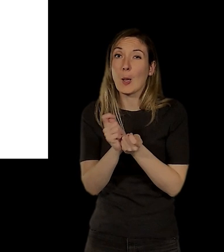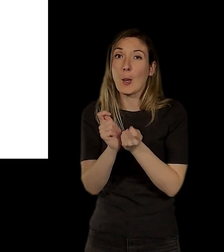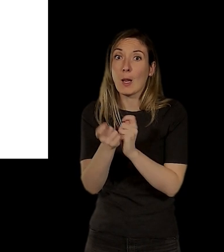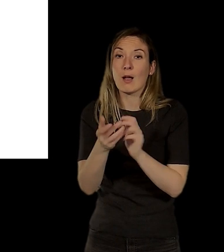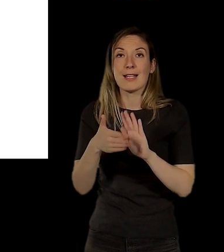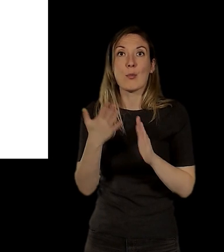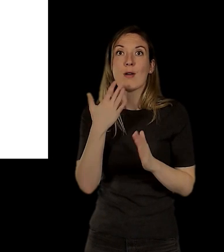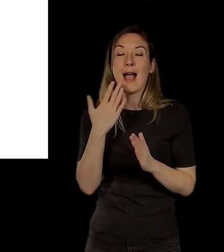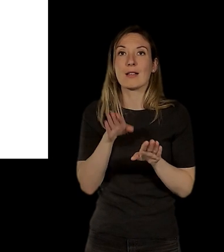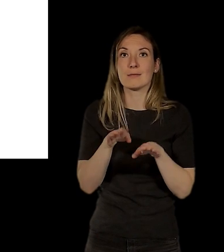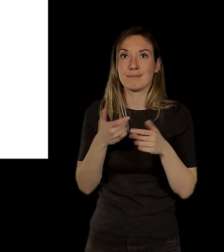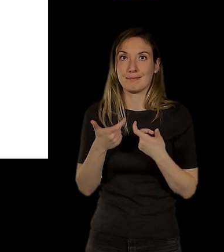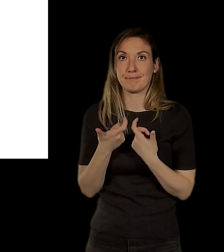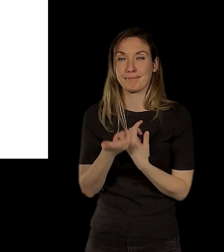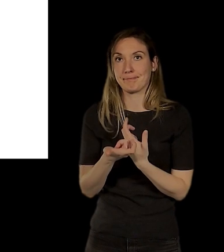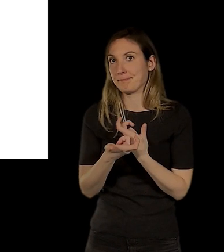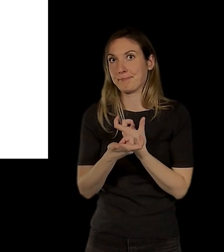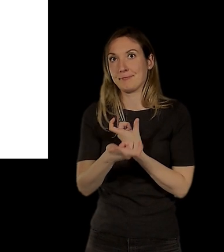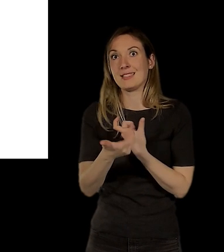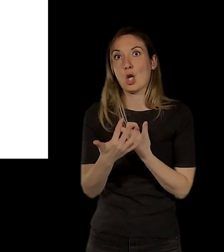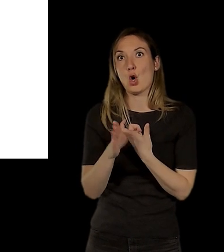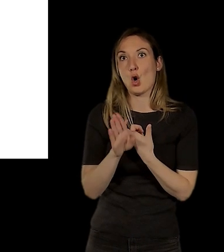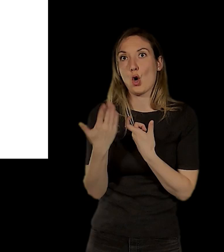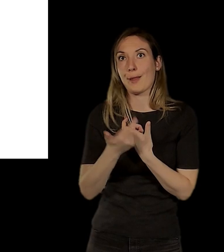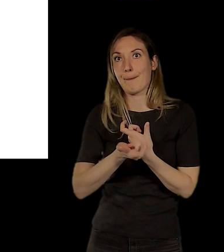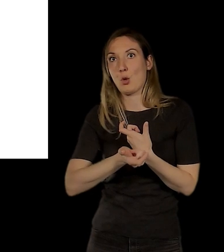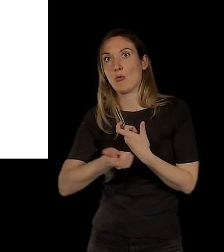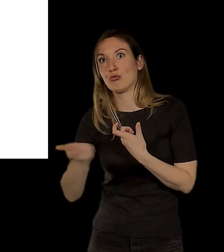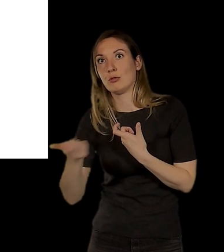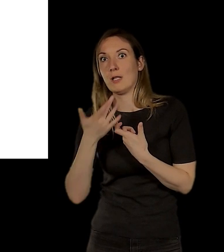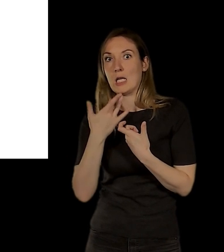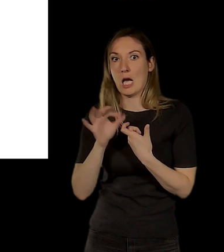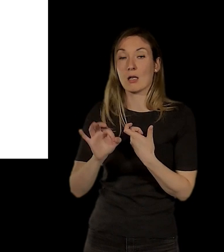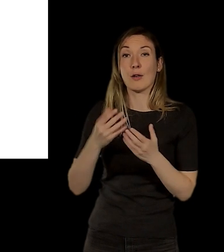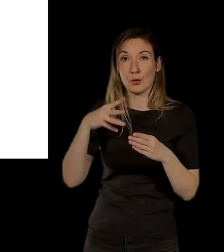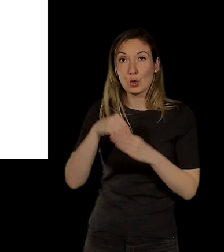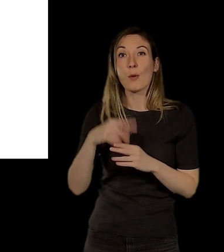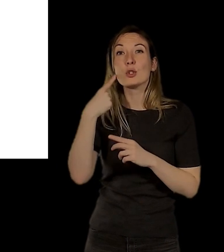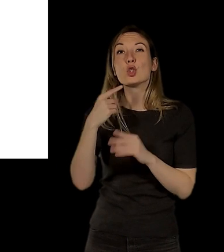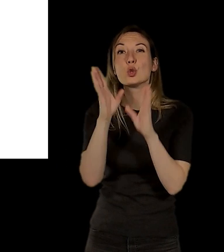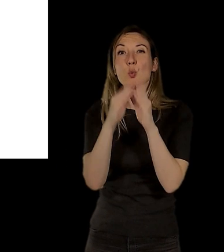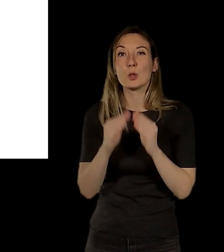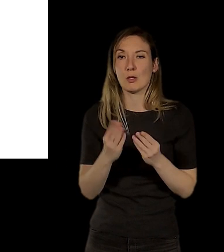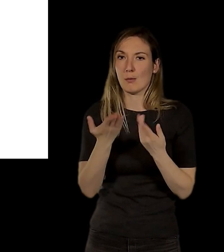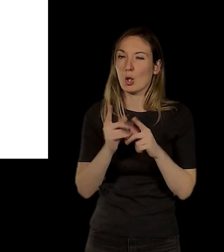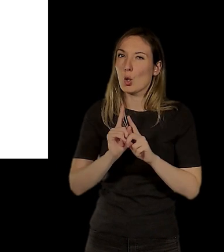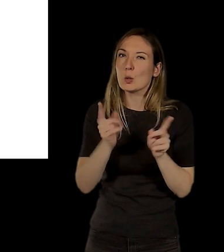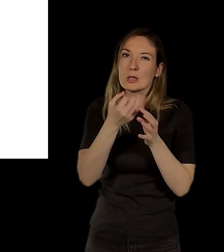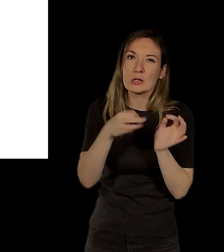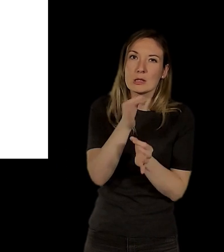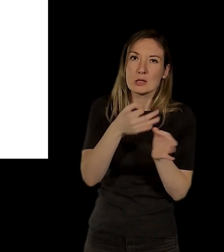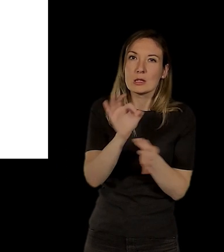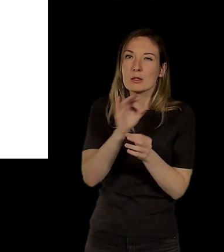odbočování. Takže do tady těch technikálí jsme samozřejmě taky zacházeli během té studie a konzultovali to